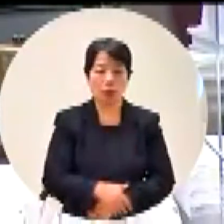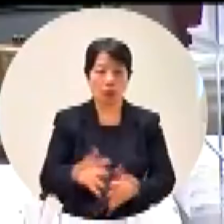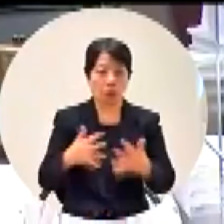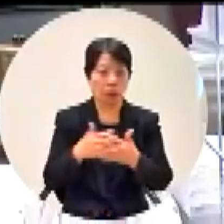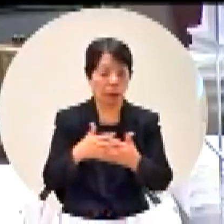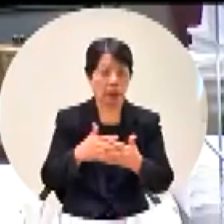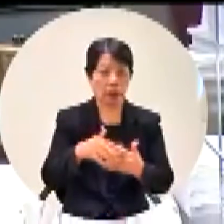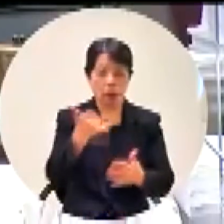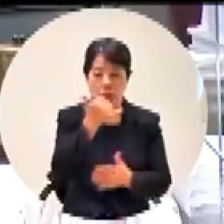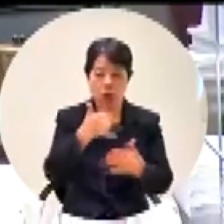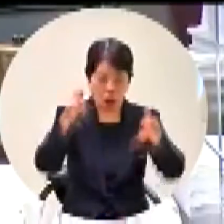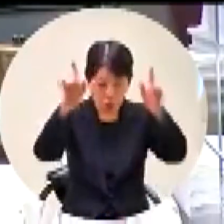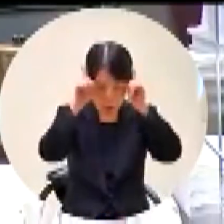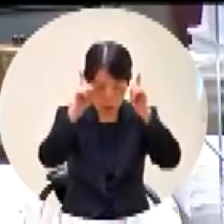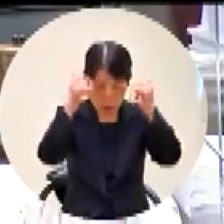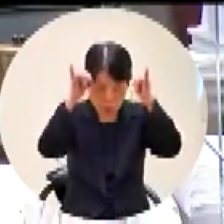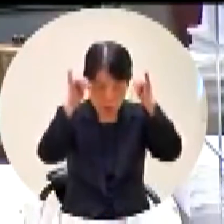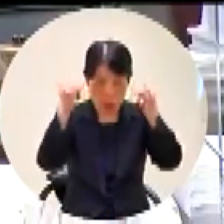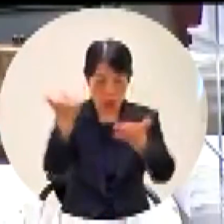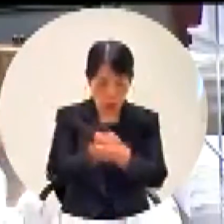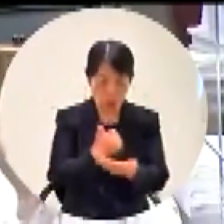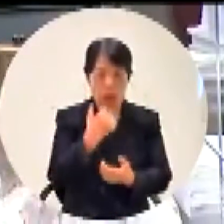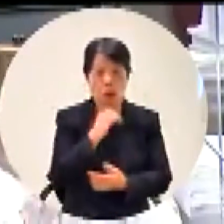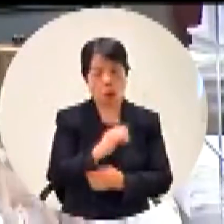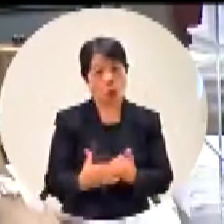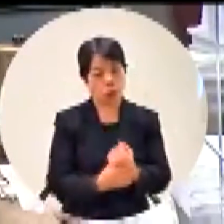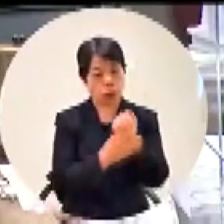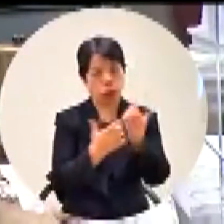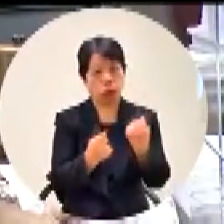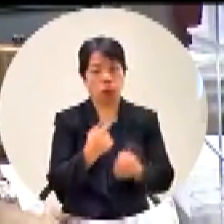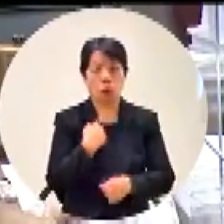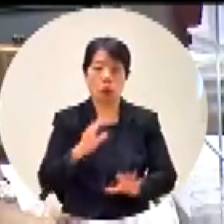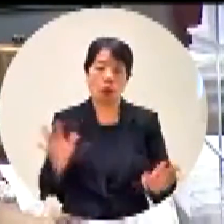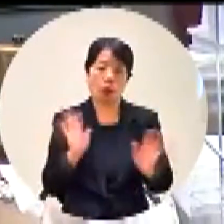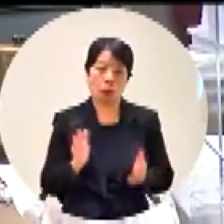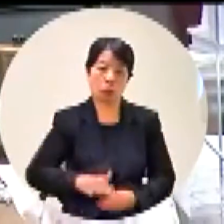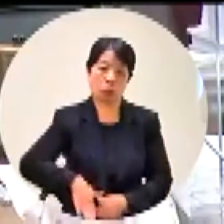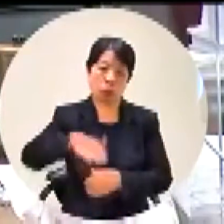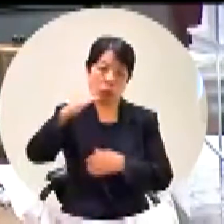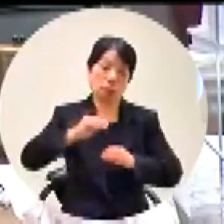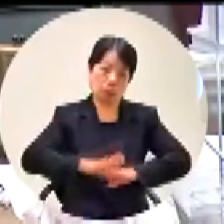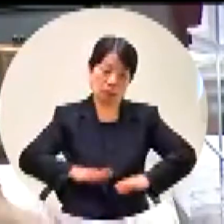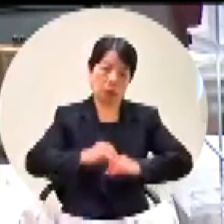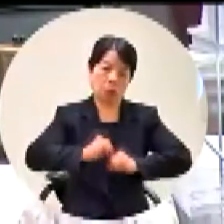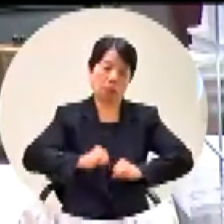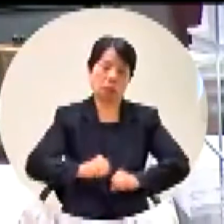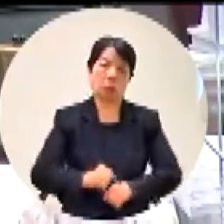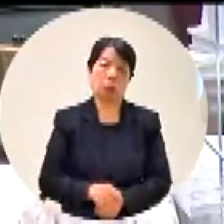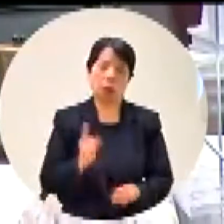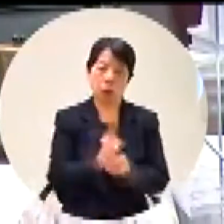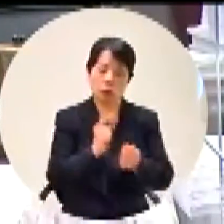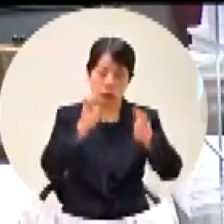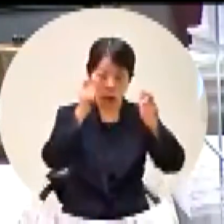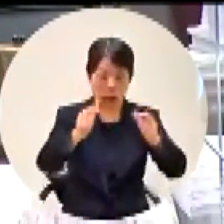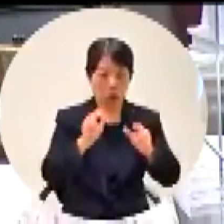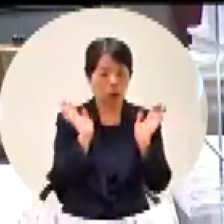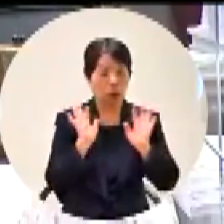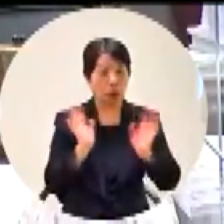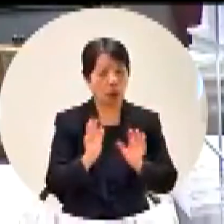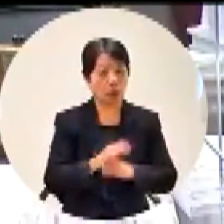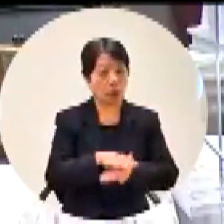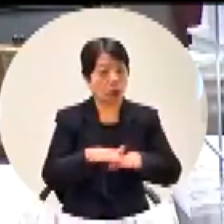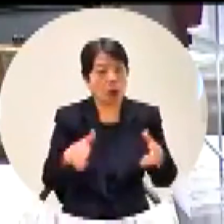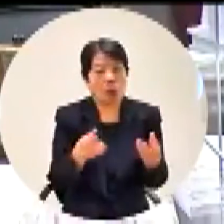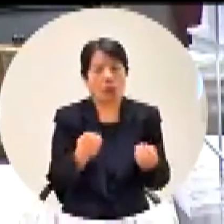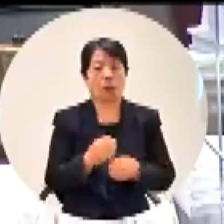我要我孩子安全健康长大。等一下我会告诉你高雄的孩子多么的不安，这是你的责